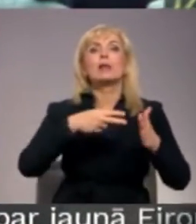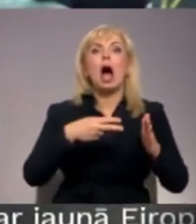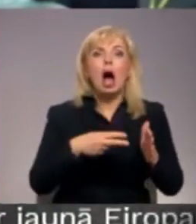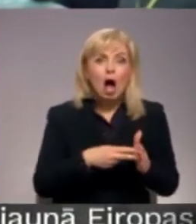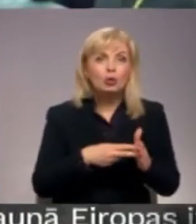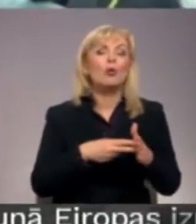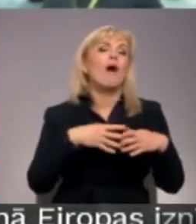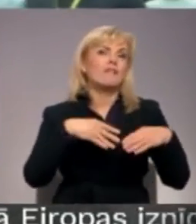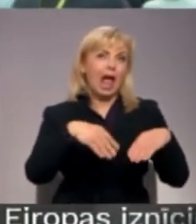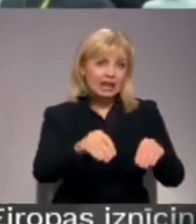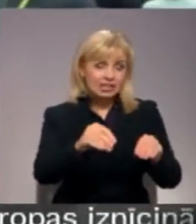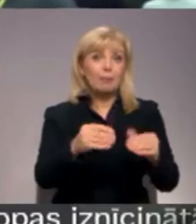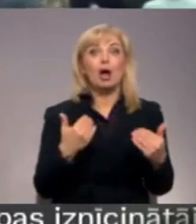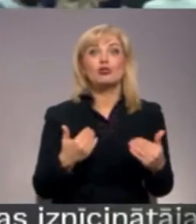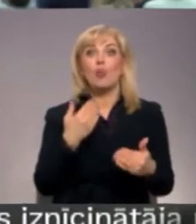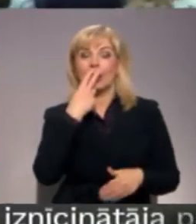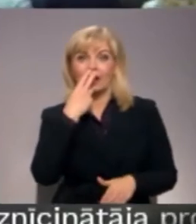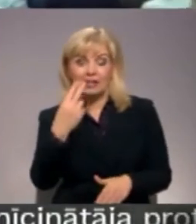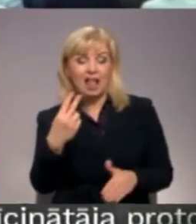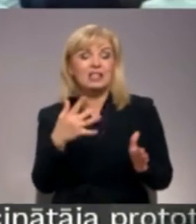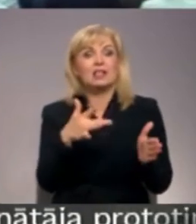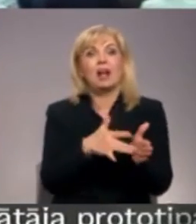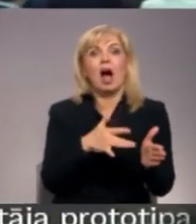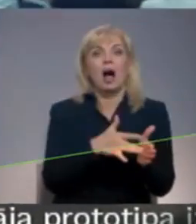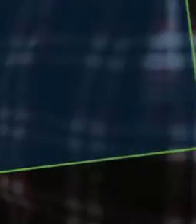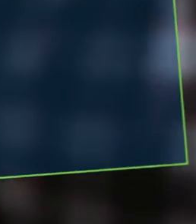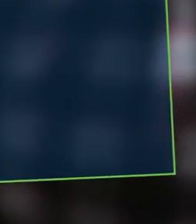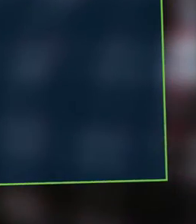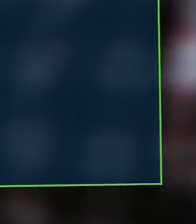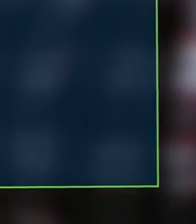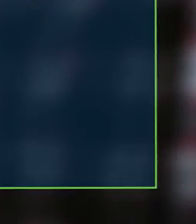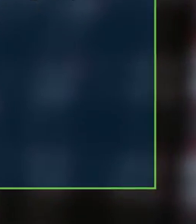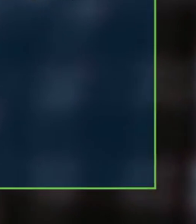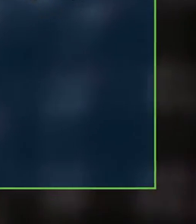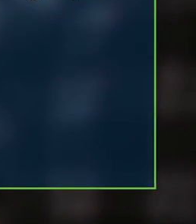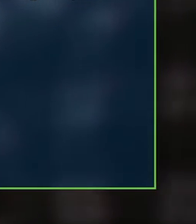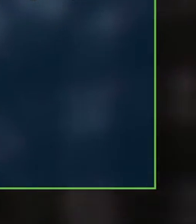kapitāla remontu, un šodien mēs redzam, kādi ir augļi.